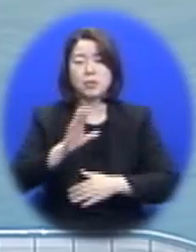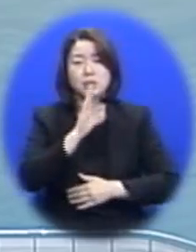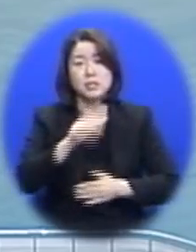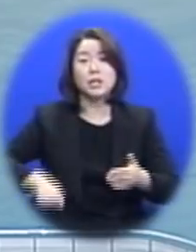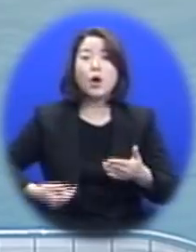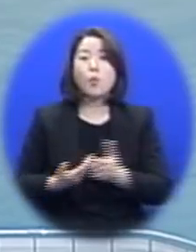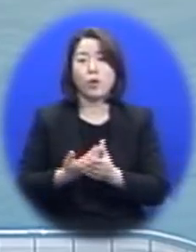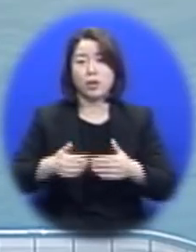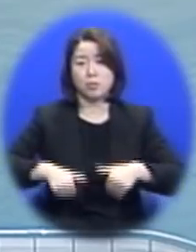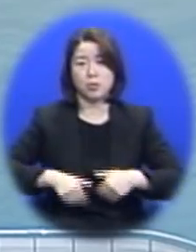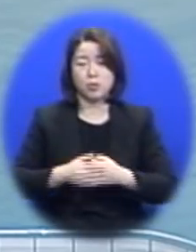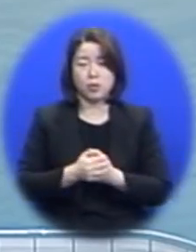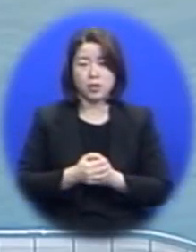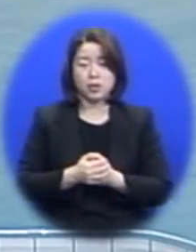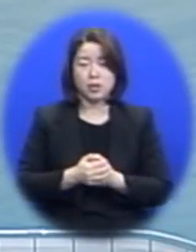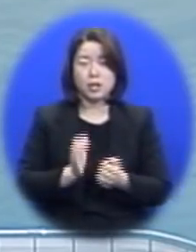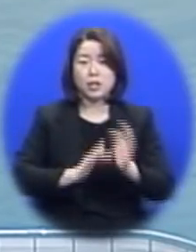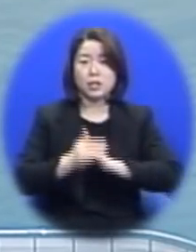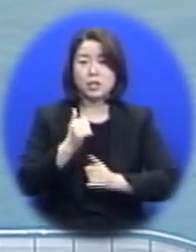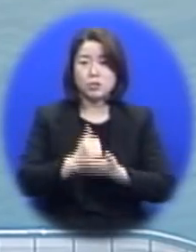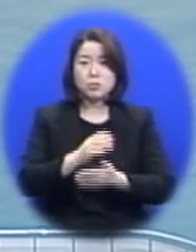예수를 진짜 믿어야 한다는 겁니다.